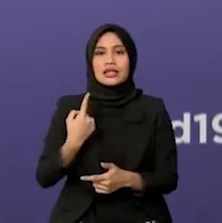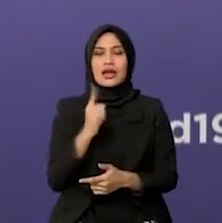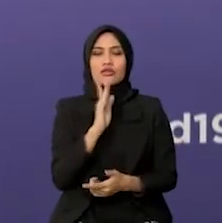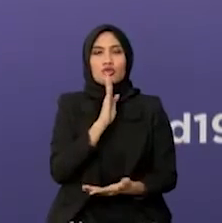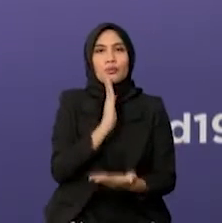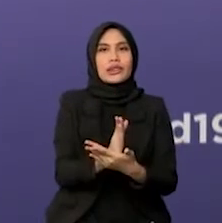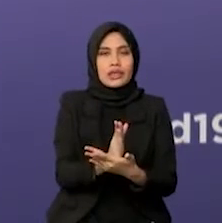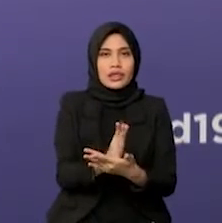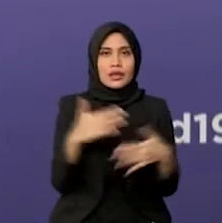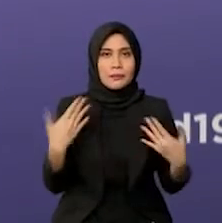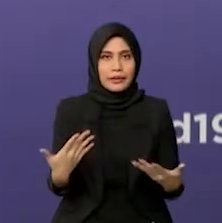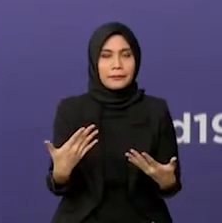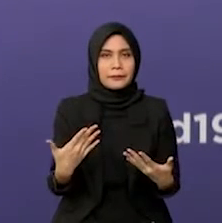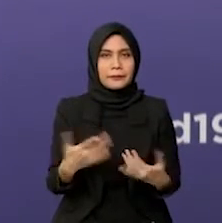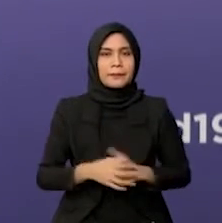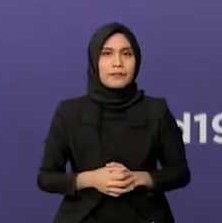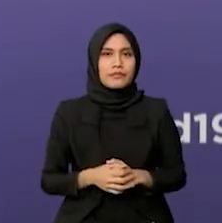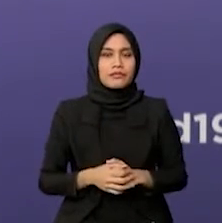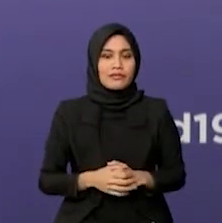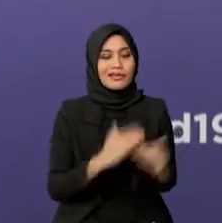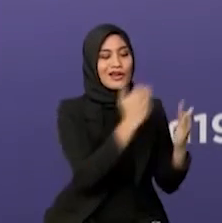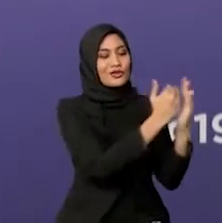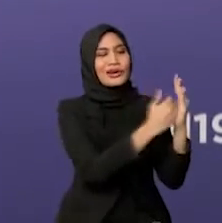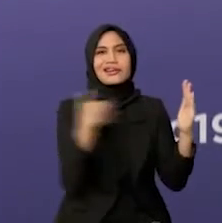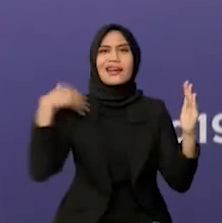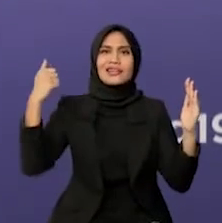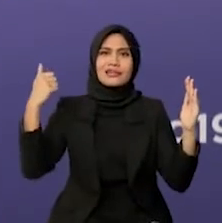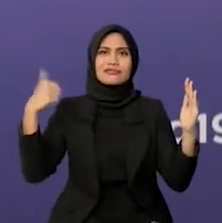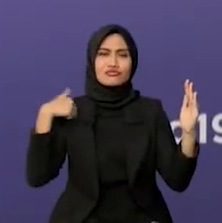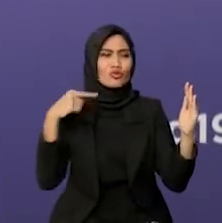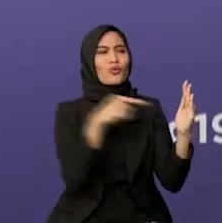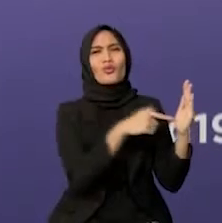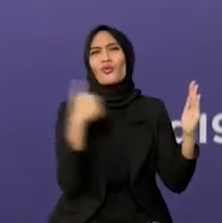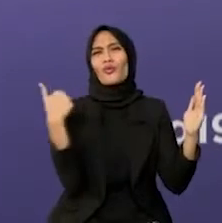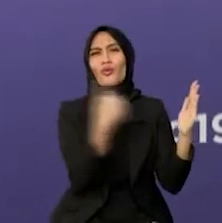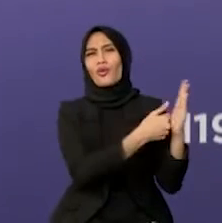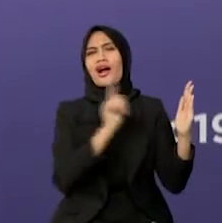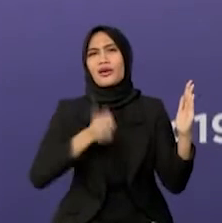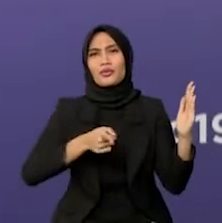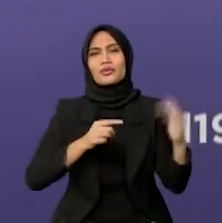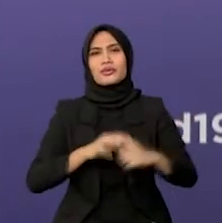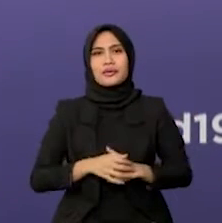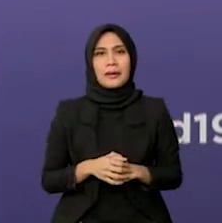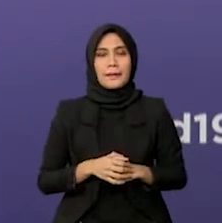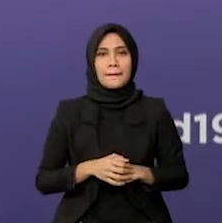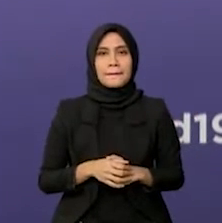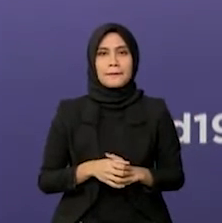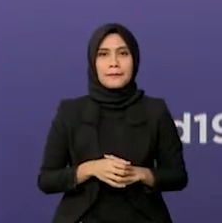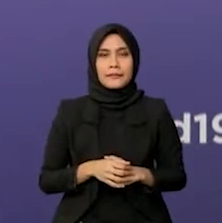kita bahwa melaksanakan protokol kesehatan menjadi sebuah keharusan